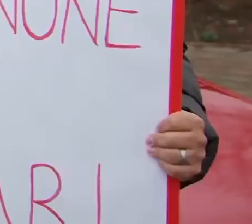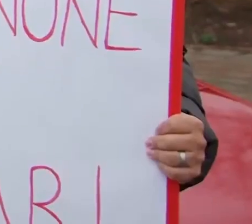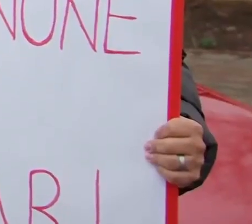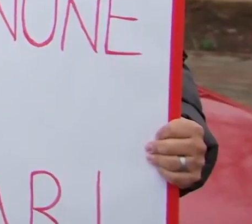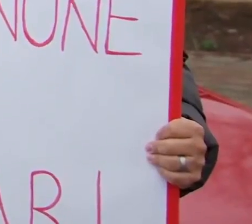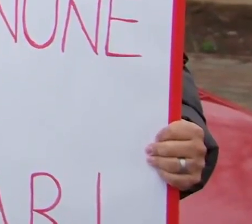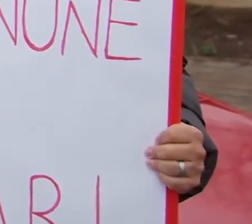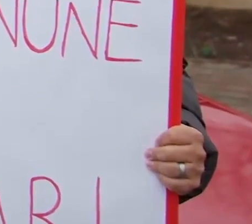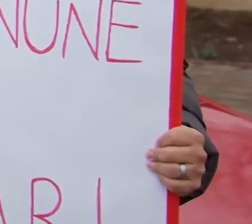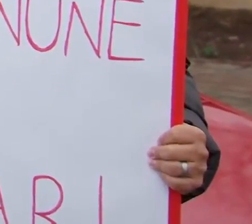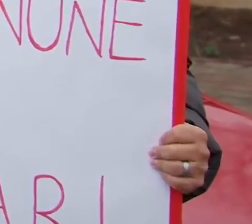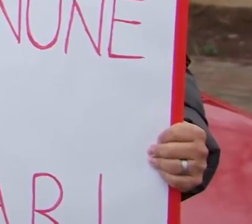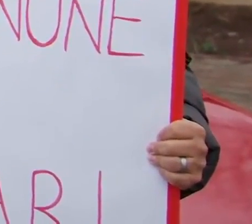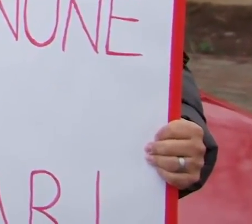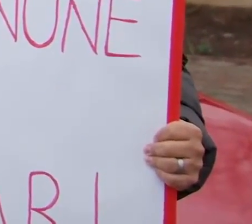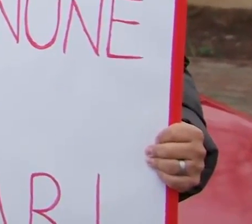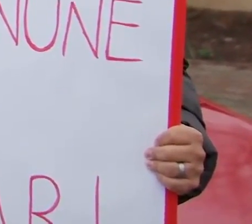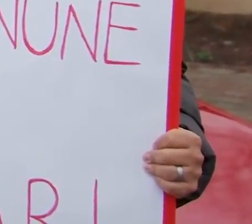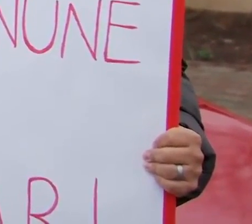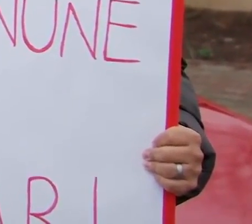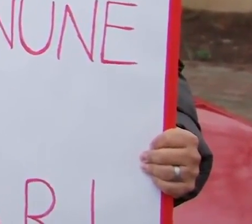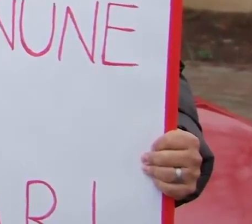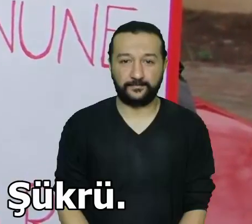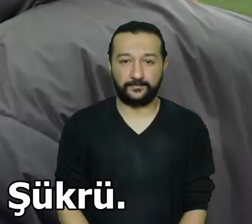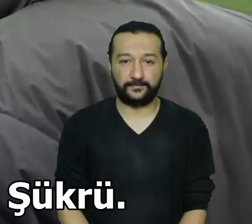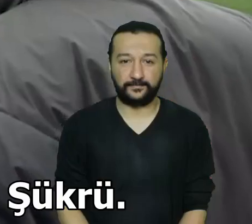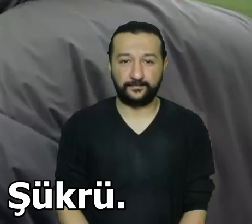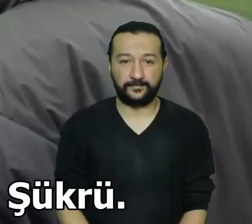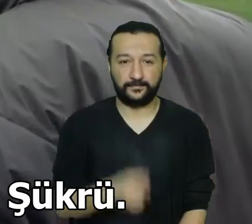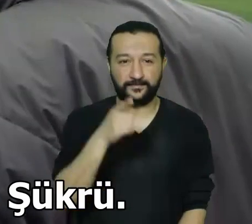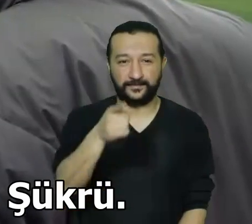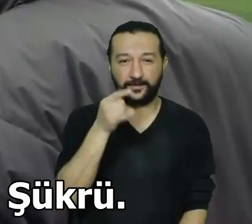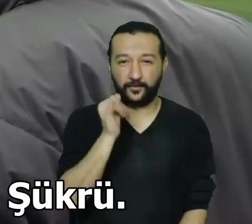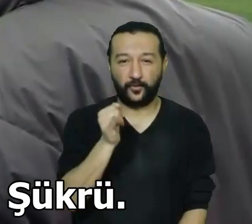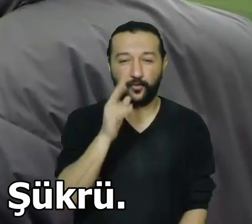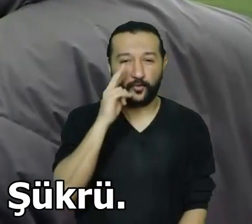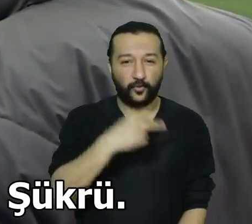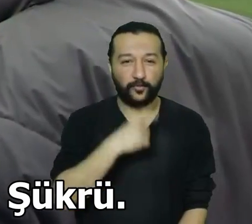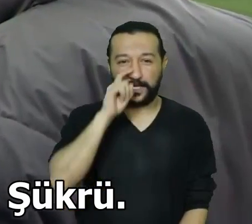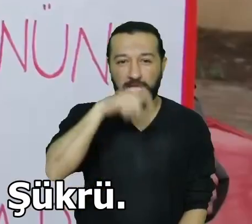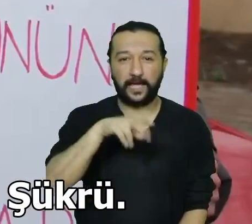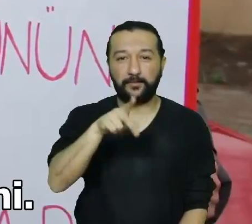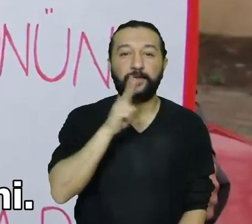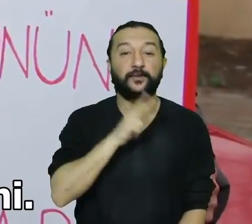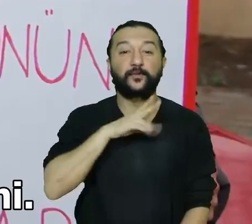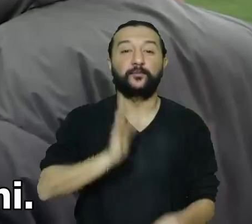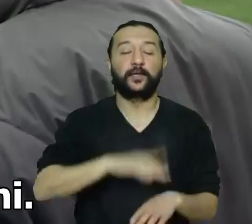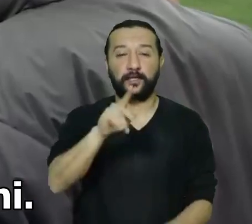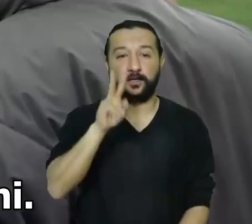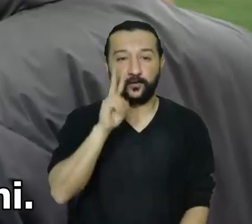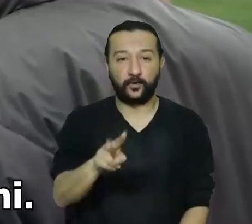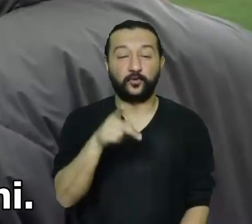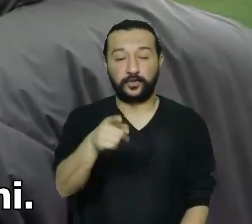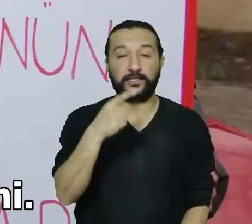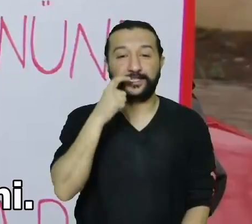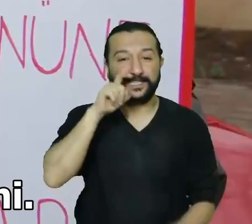için. Sarp Şükrü'nün pankartını okuyor. Leş görmüş akbaba gibi sırıtma Şükrü. Gösterme o